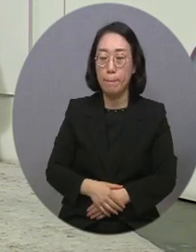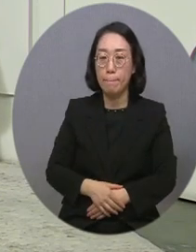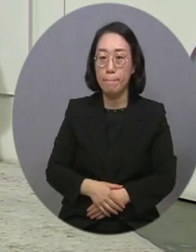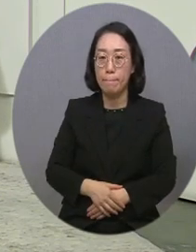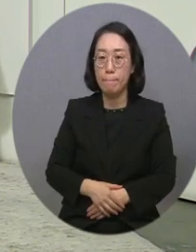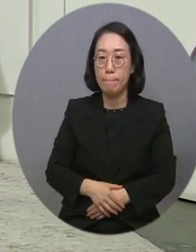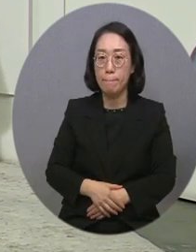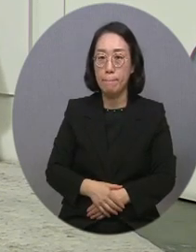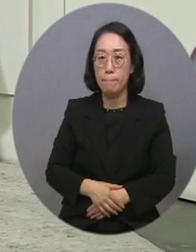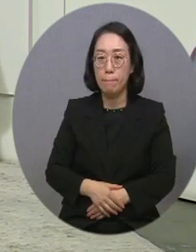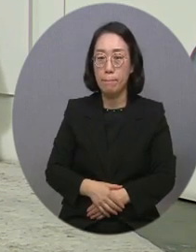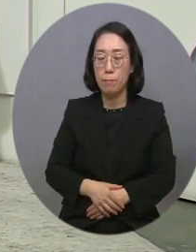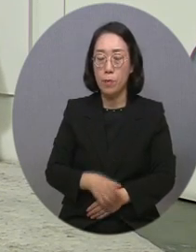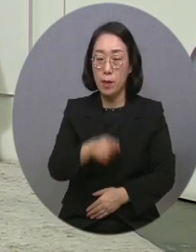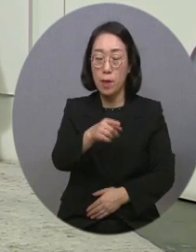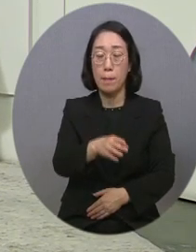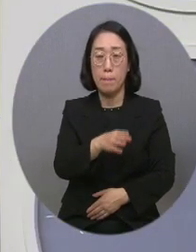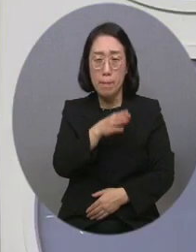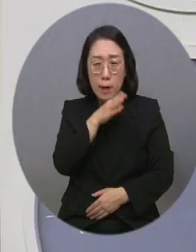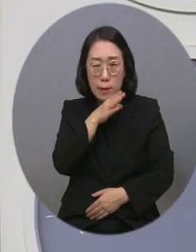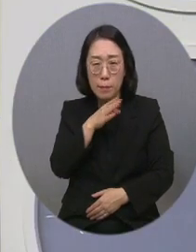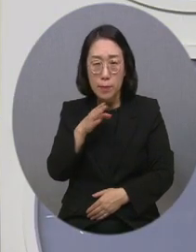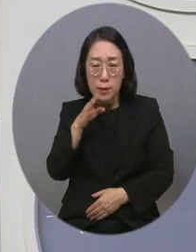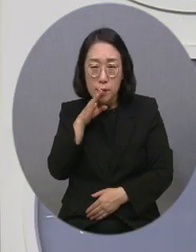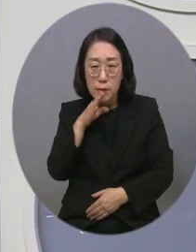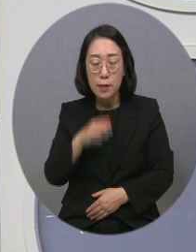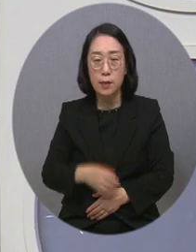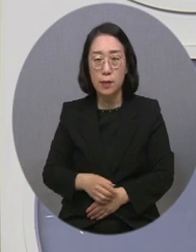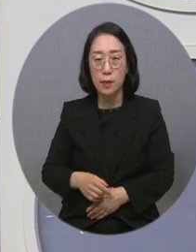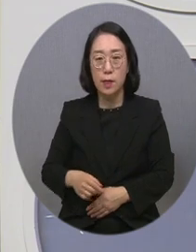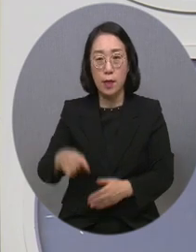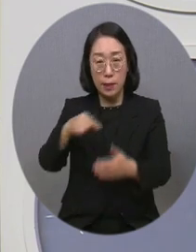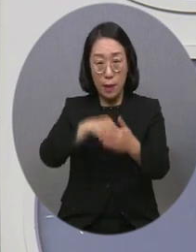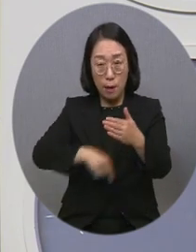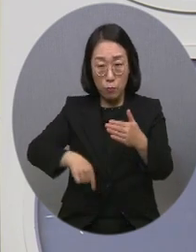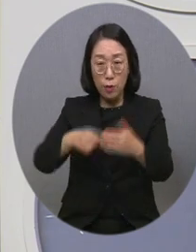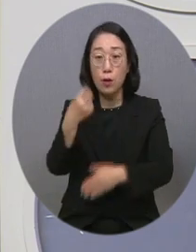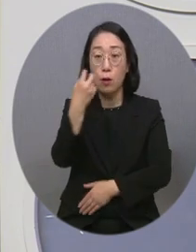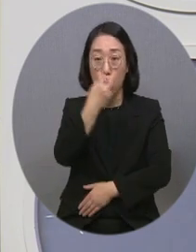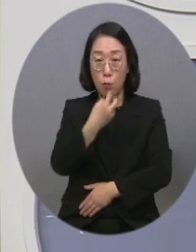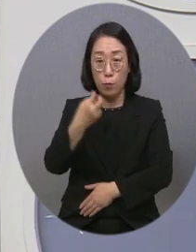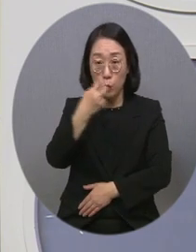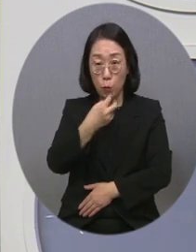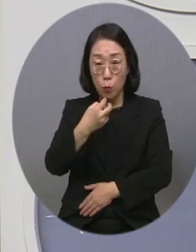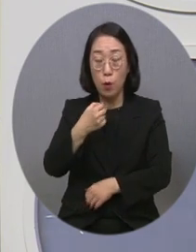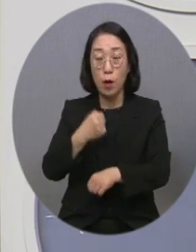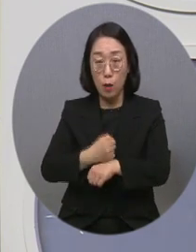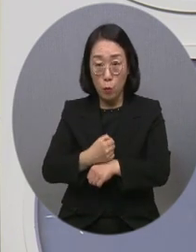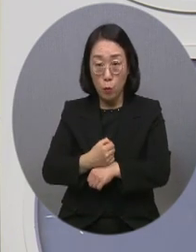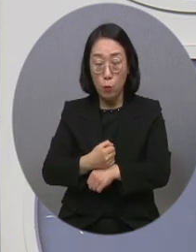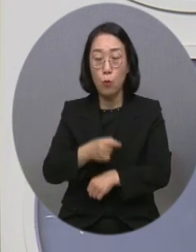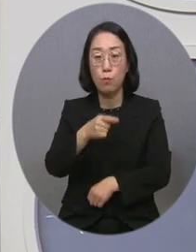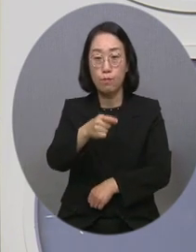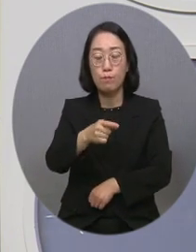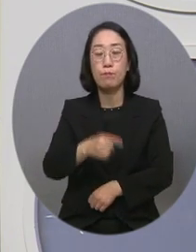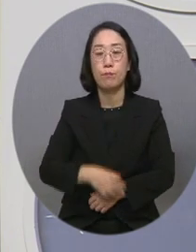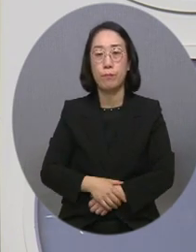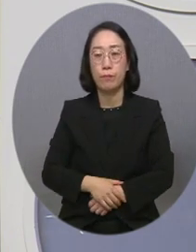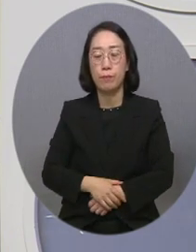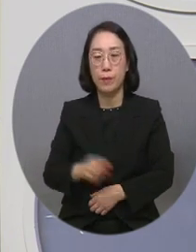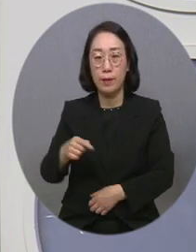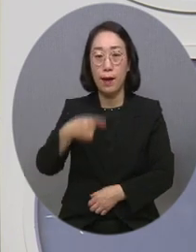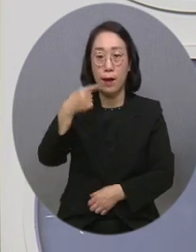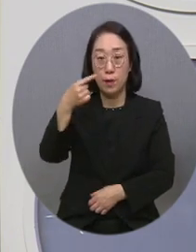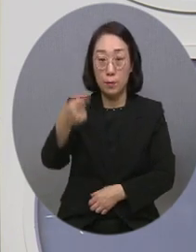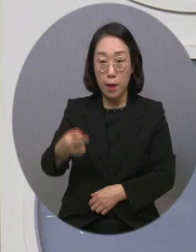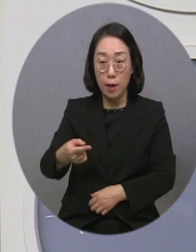이제 적당한지 적당하지 않는지 내부적인 검토를 물론 다 거칩니다. 그렇겠죠. 그 내부적인 검토를 거친 다음에 그